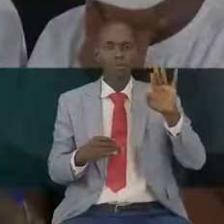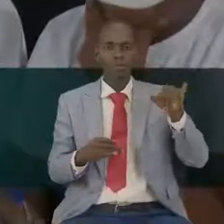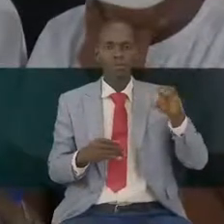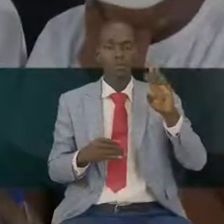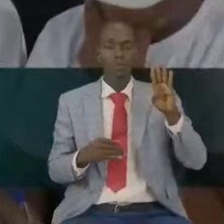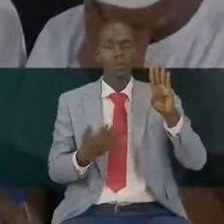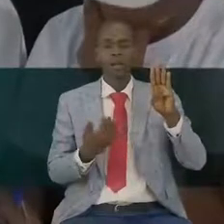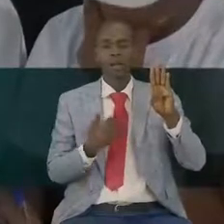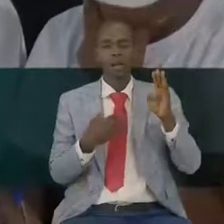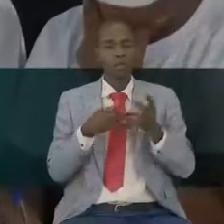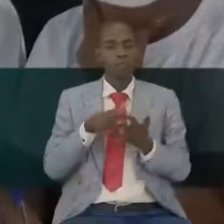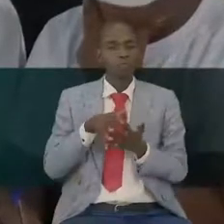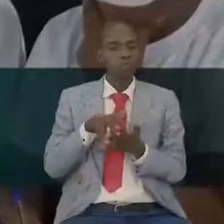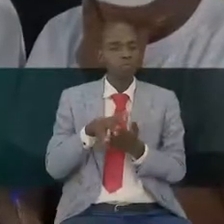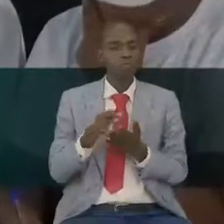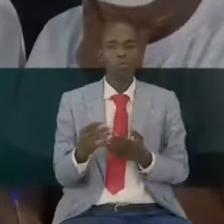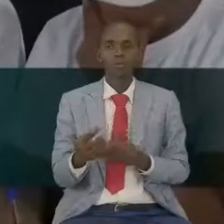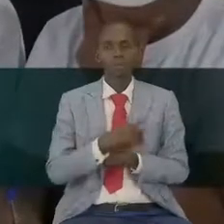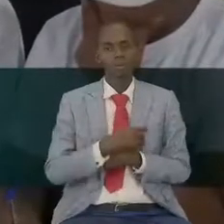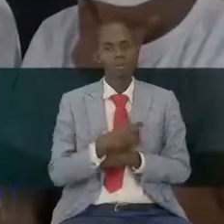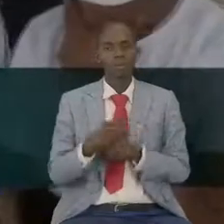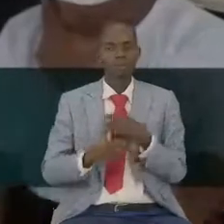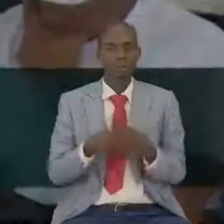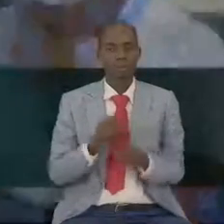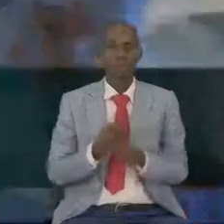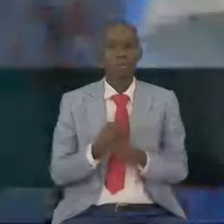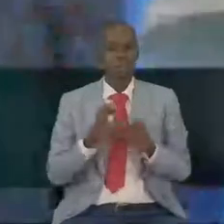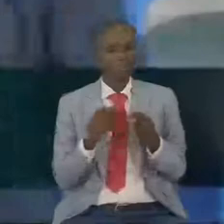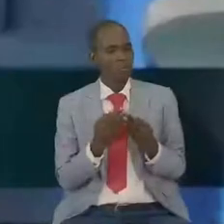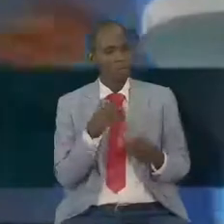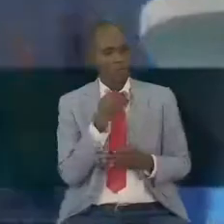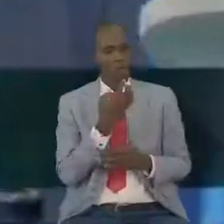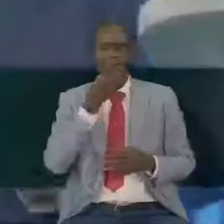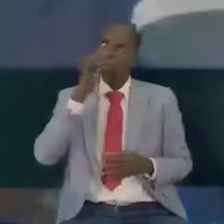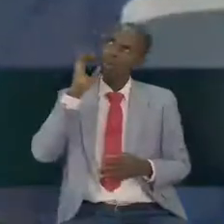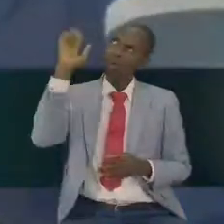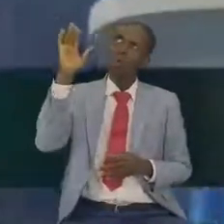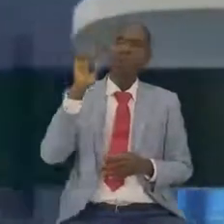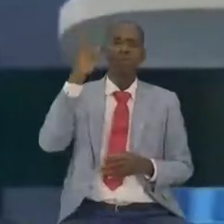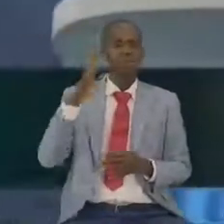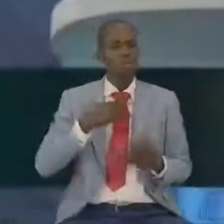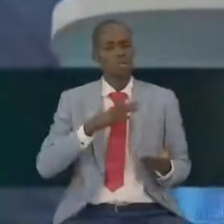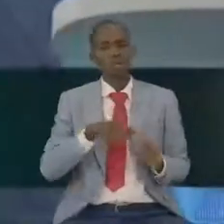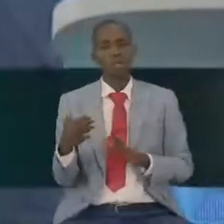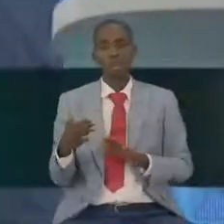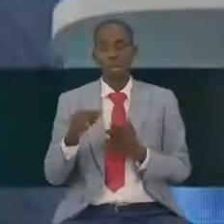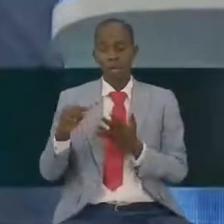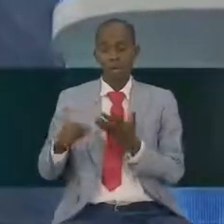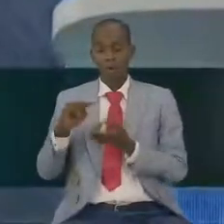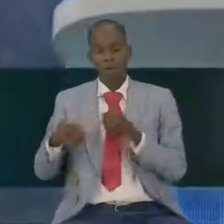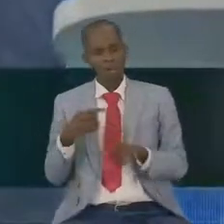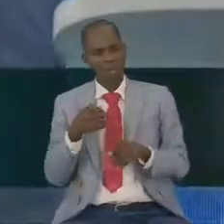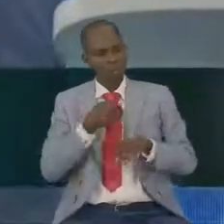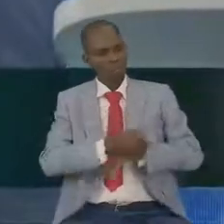cela dans la famille. Maudit Dieu et meurt. Parmi ses amis, tu dois être un